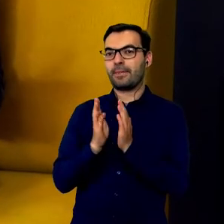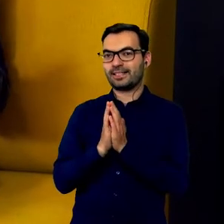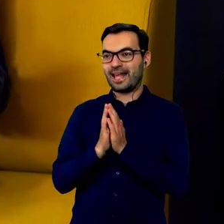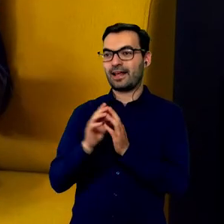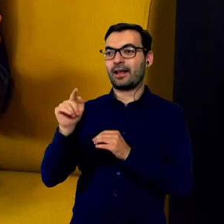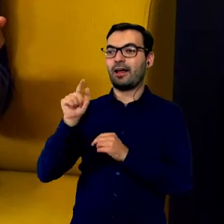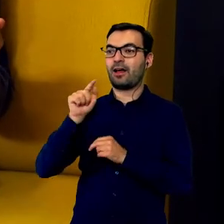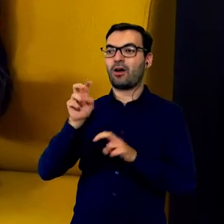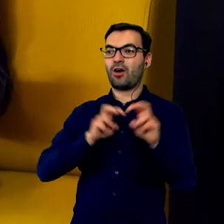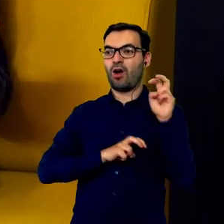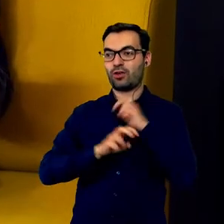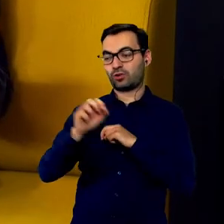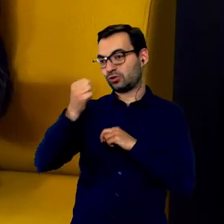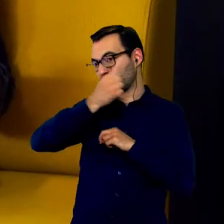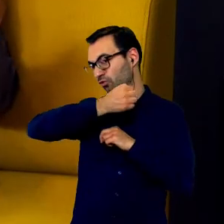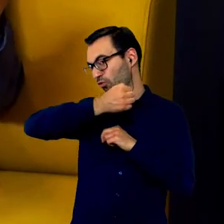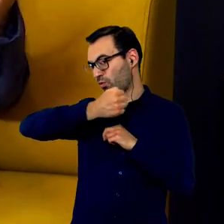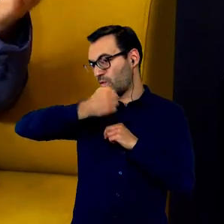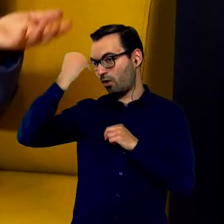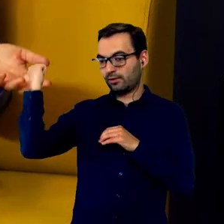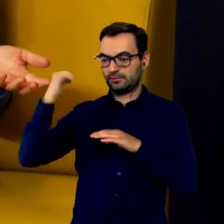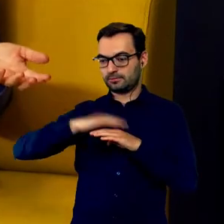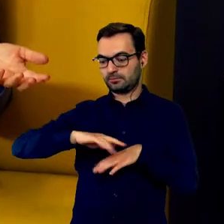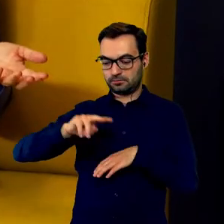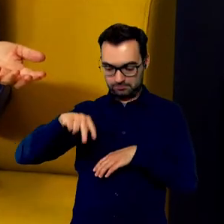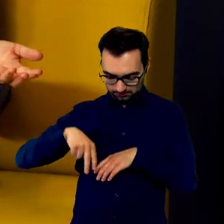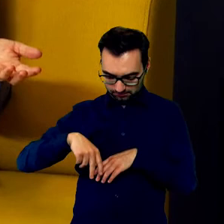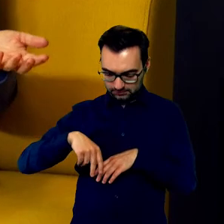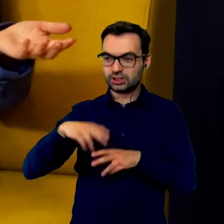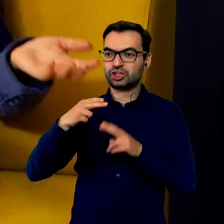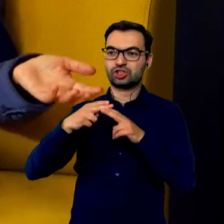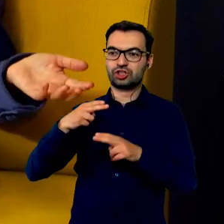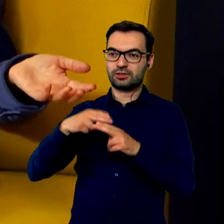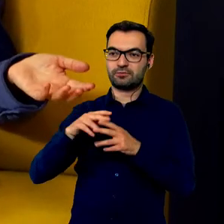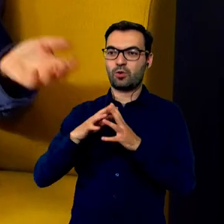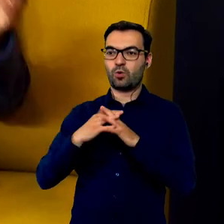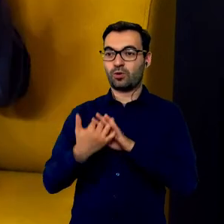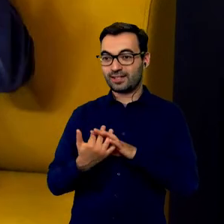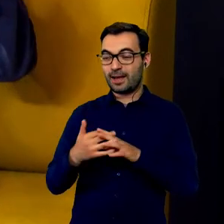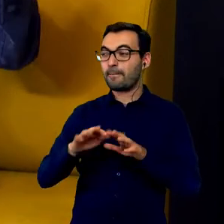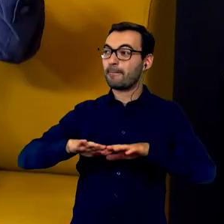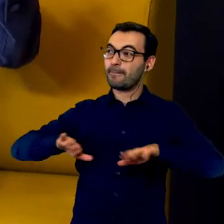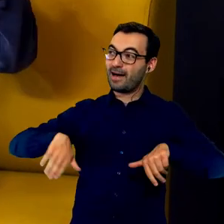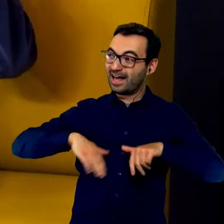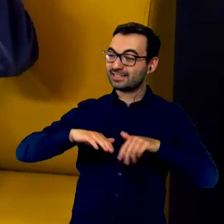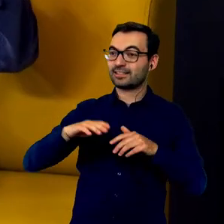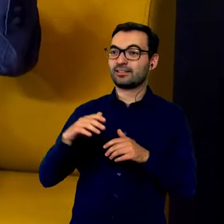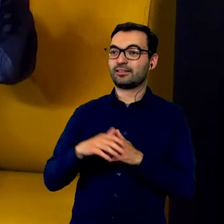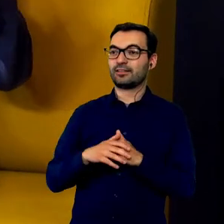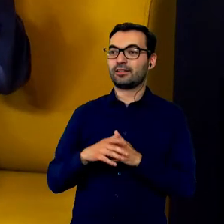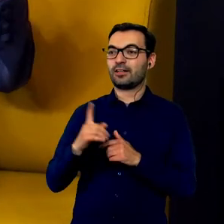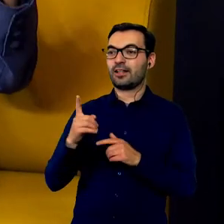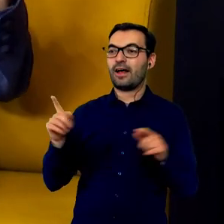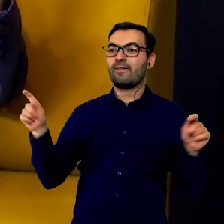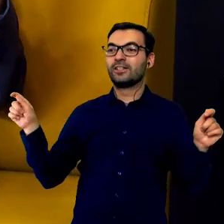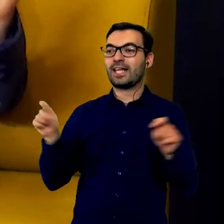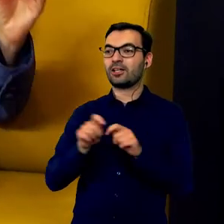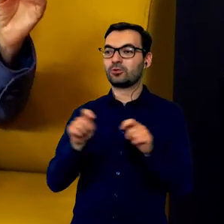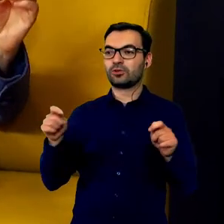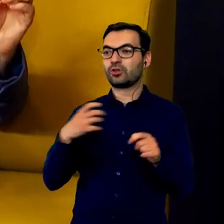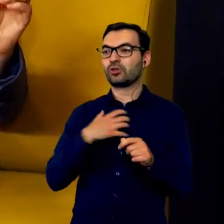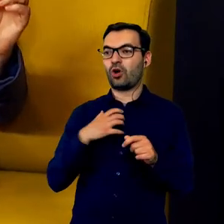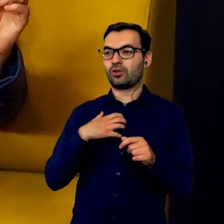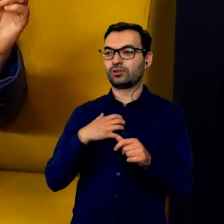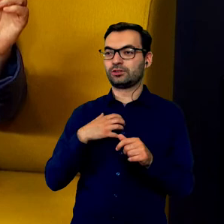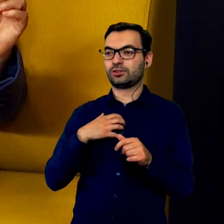w tym hotelu szkło. Pod spodem ruiny rzymskie, basen, zasłonięty tylko taką firaneczką, żeby